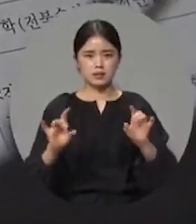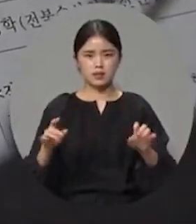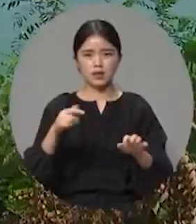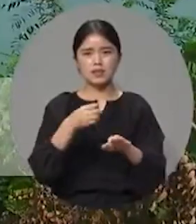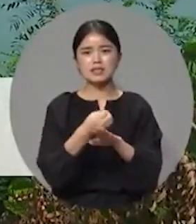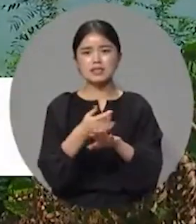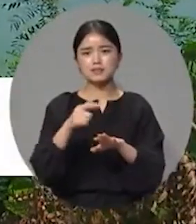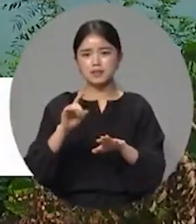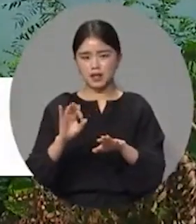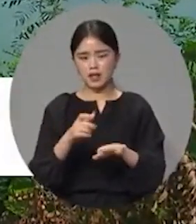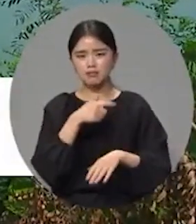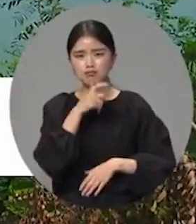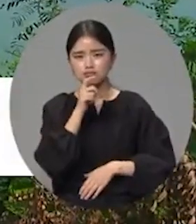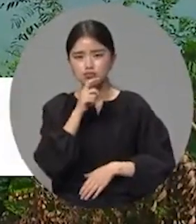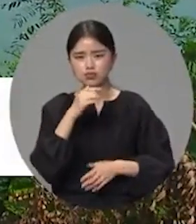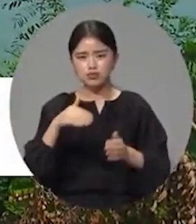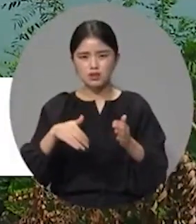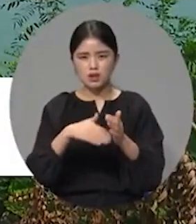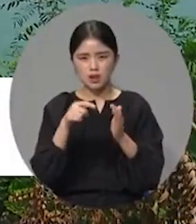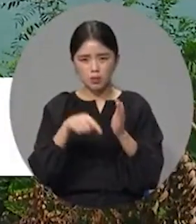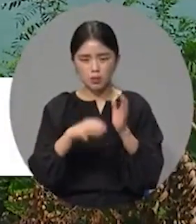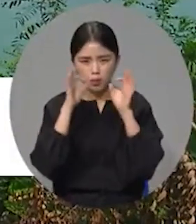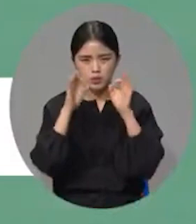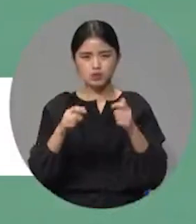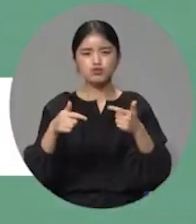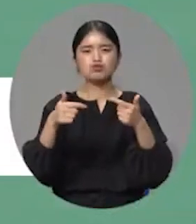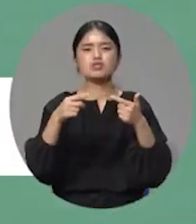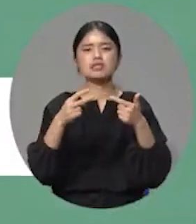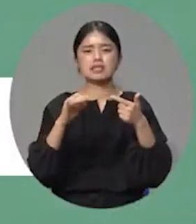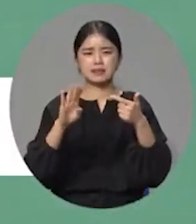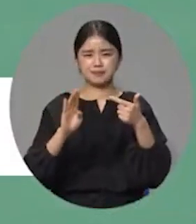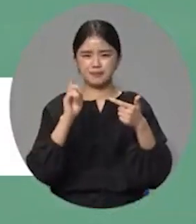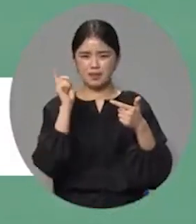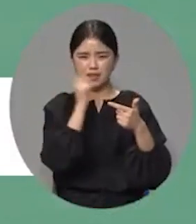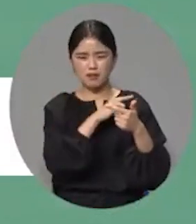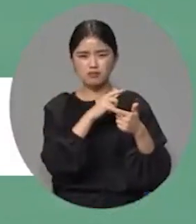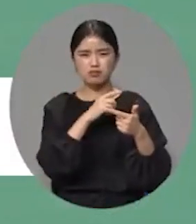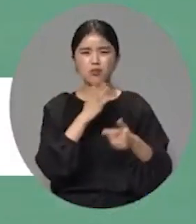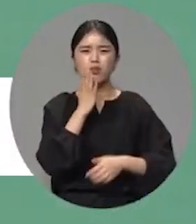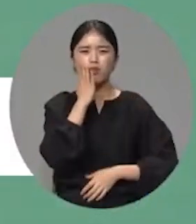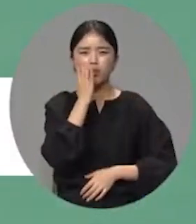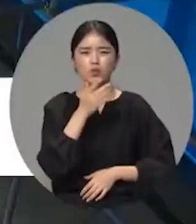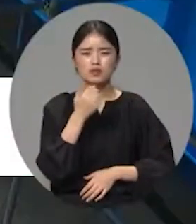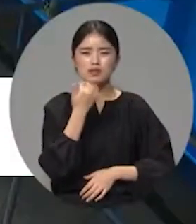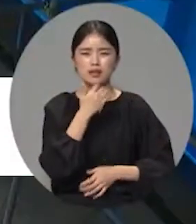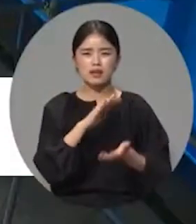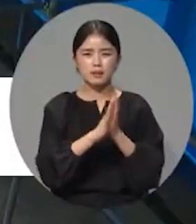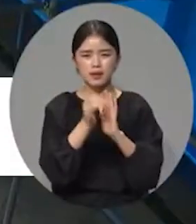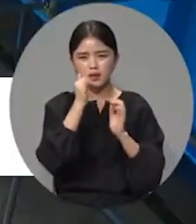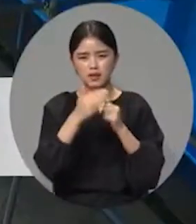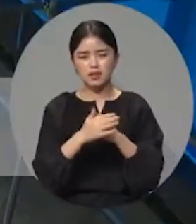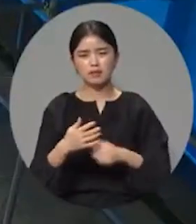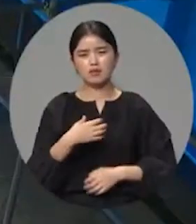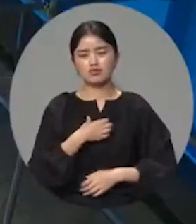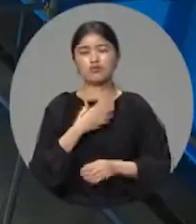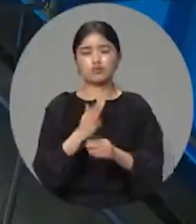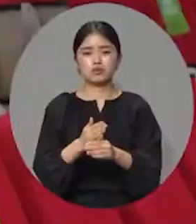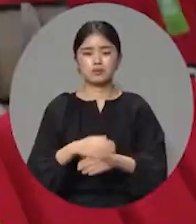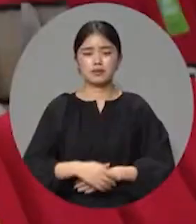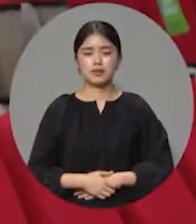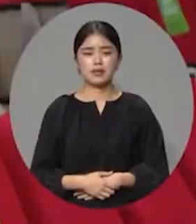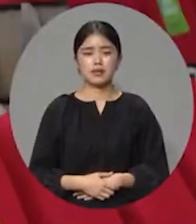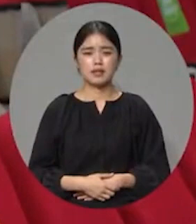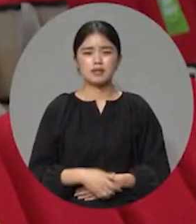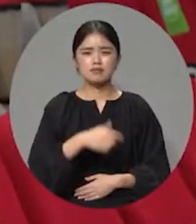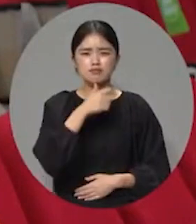수질이 지난 2019년 6등급으로 나빠지고 녹조도 발생했다며 우려의 목소리를 높입니다.